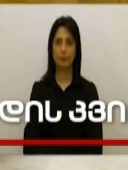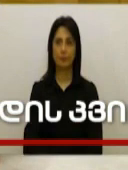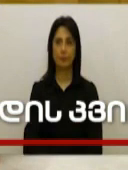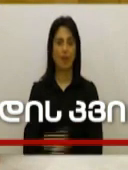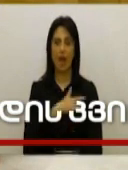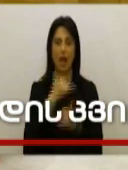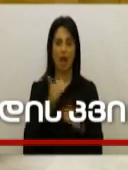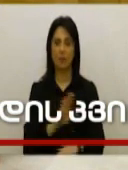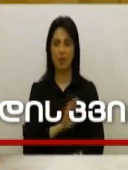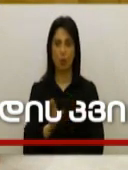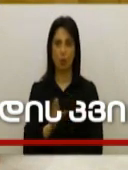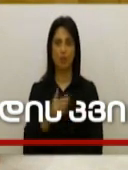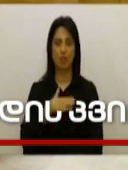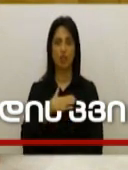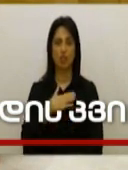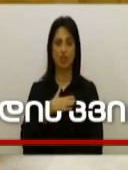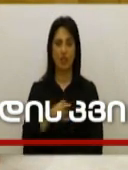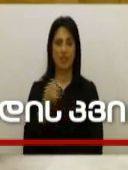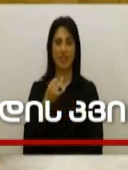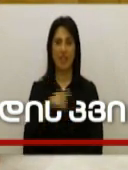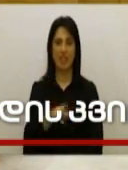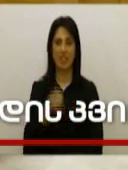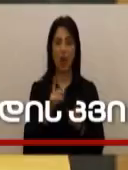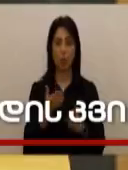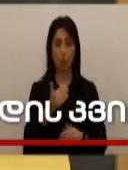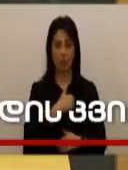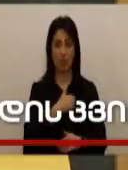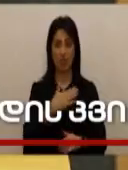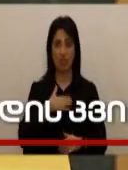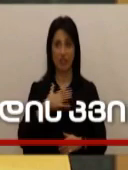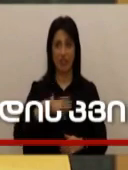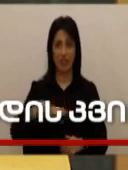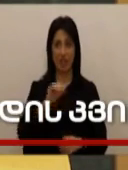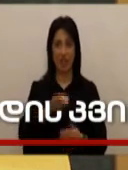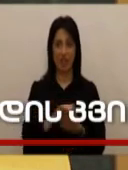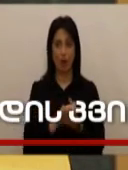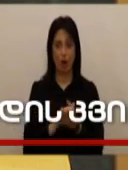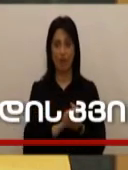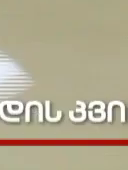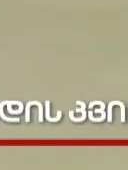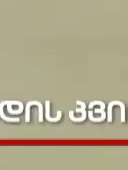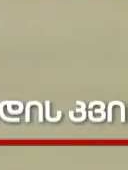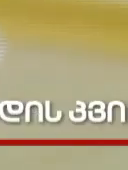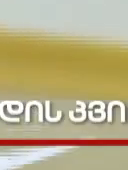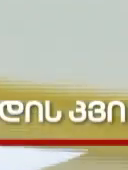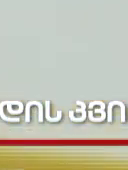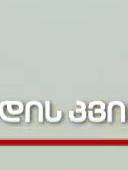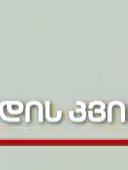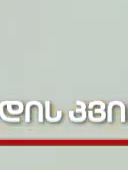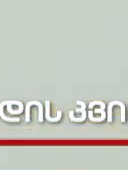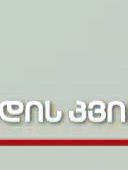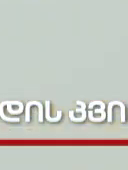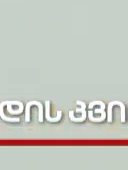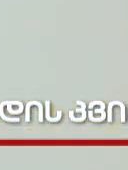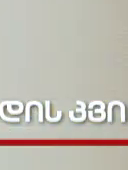არ ემსახურებით ჩვენი ქვეყნის ინტერესებს. თქვენ რეალურად რომ გინდოდეთ ჩვენი ქვეყნისთვის ევროკავშირის სტატუსის მიცემა, სხვანაირად